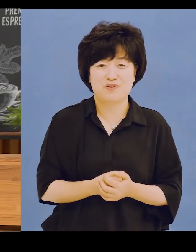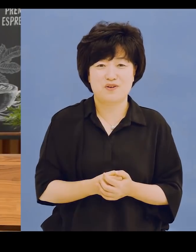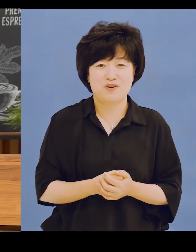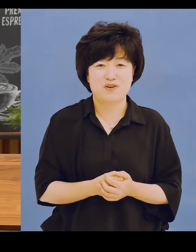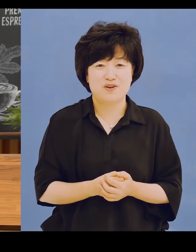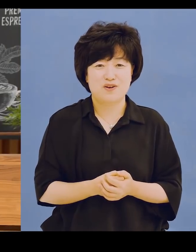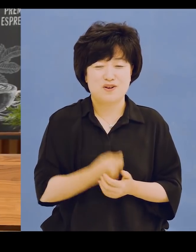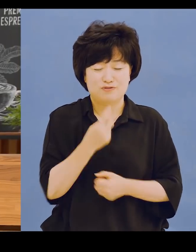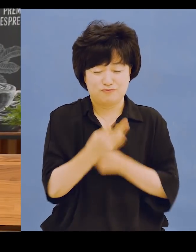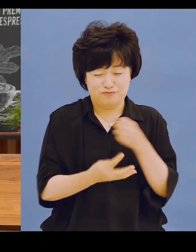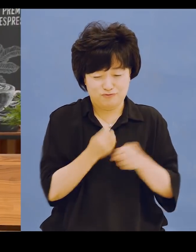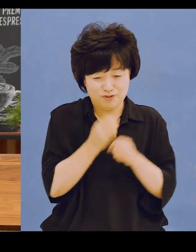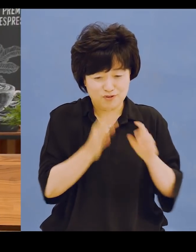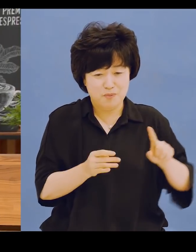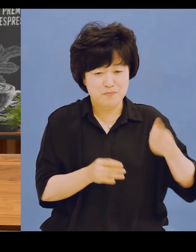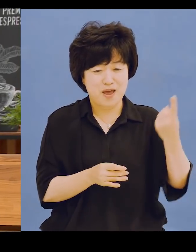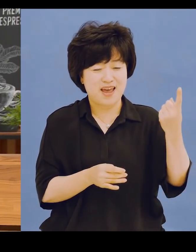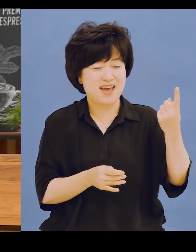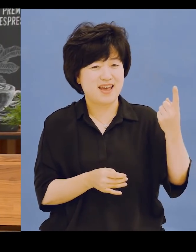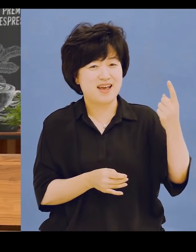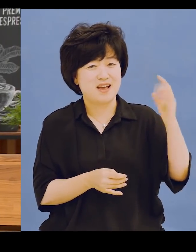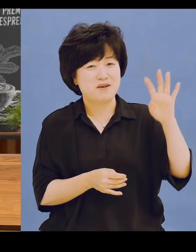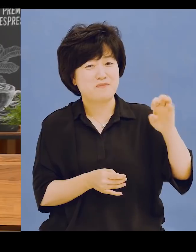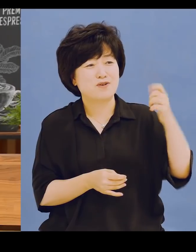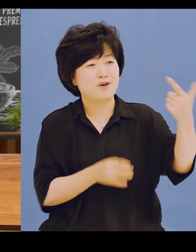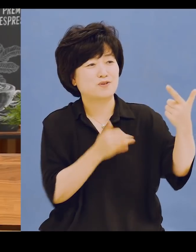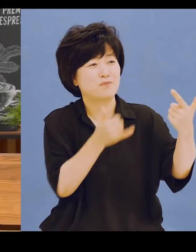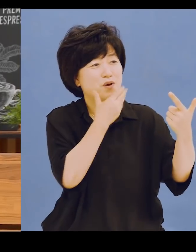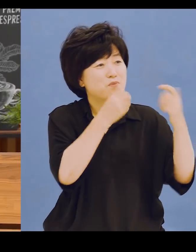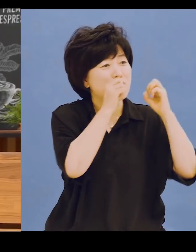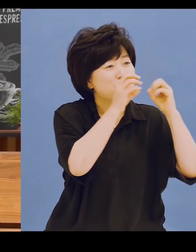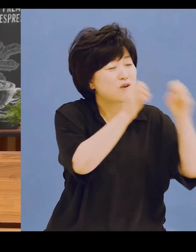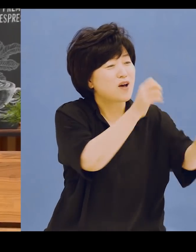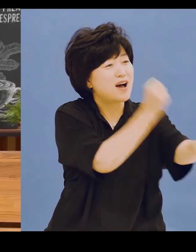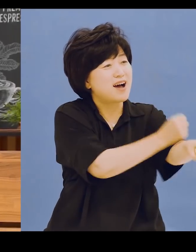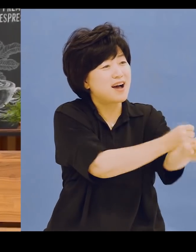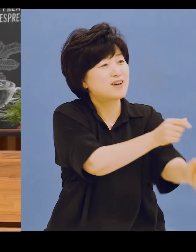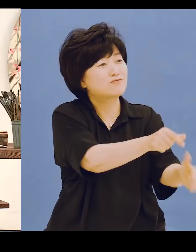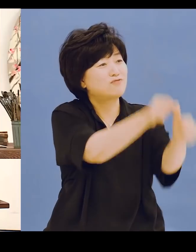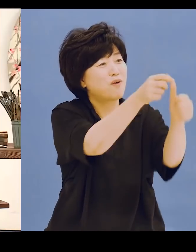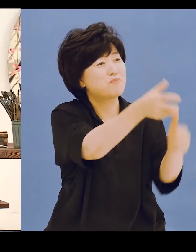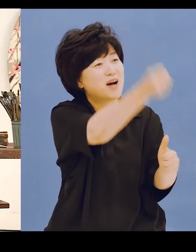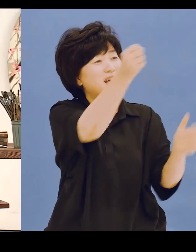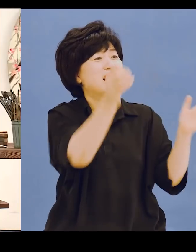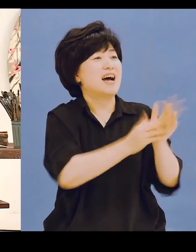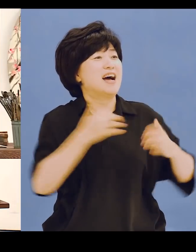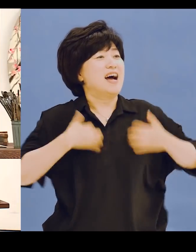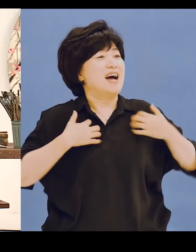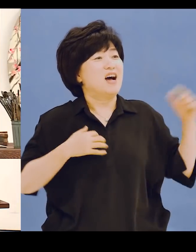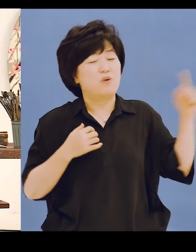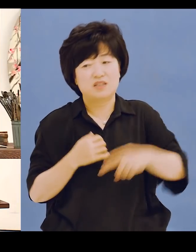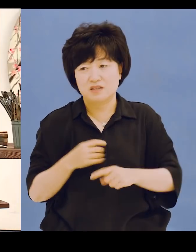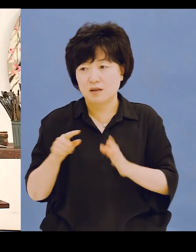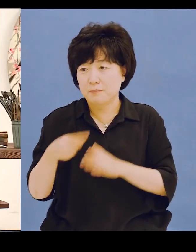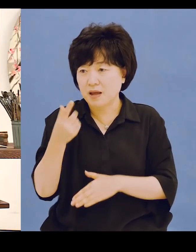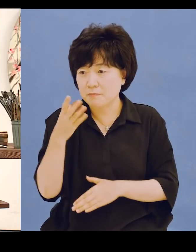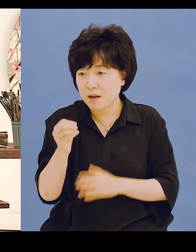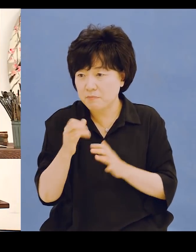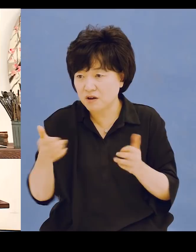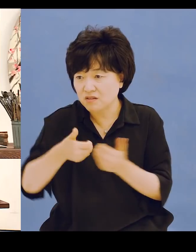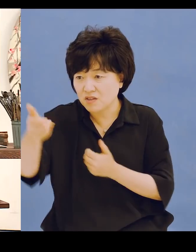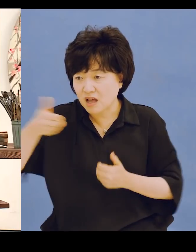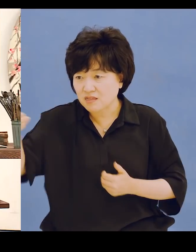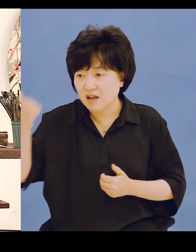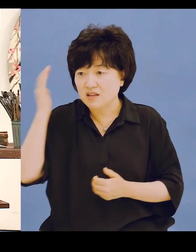146명을 하나님의 자녀로 선교하고 돌아왔더니 100만 명이 떠나 있다니 이 얼마나 허탈하시고 허무하시고 가슴 아프신 거죠. 네, 가슴이 아프셨을까 하는